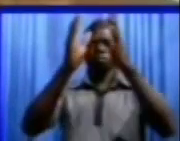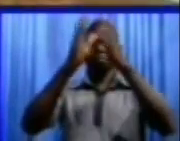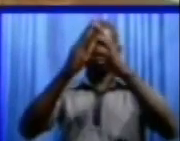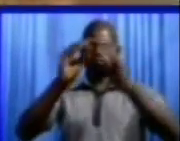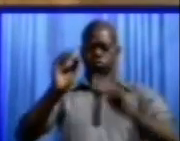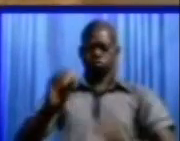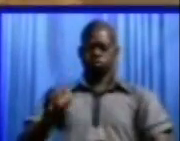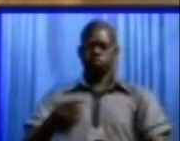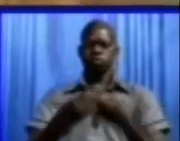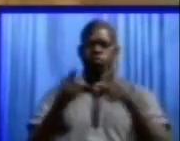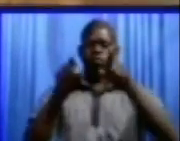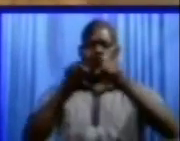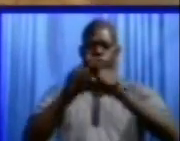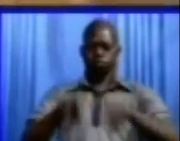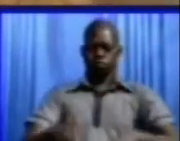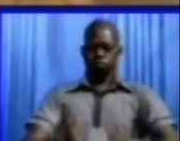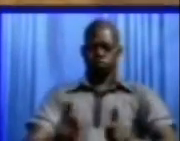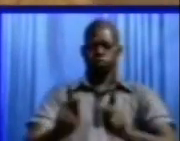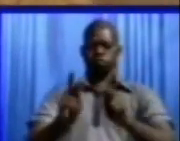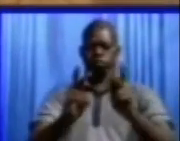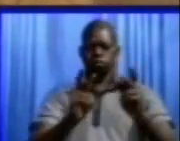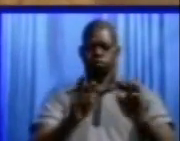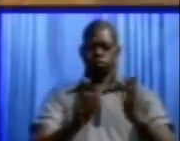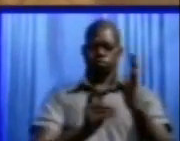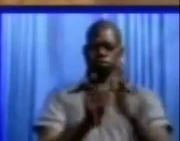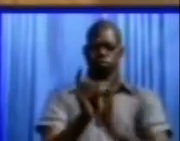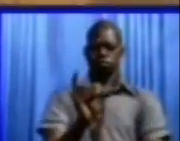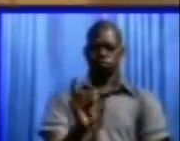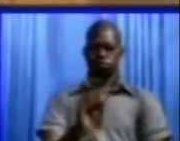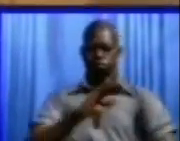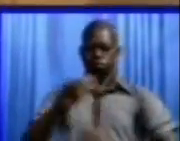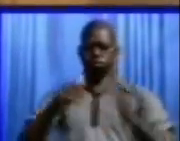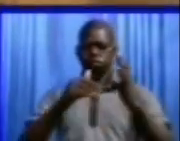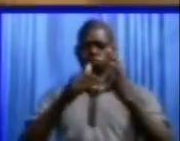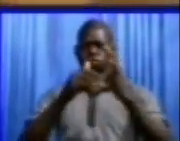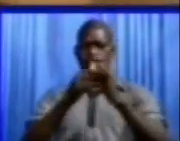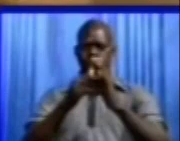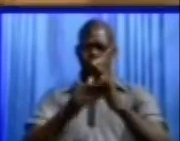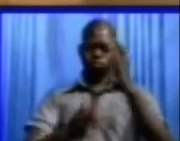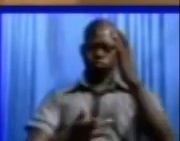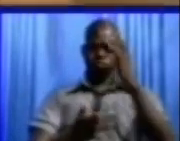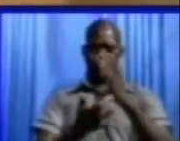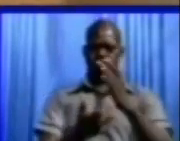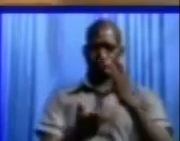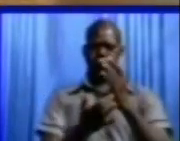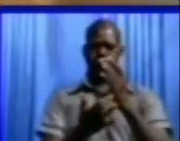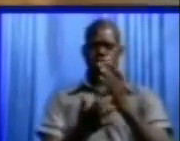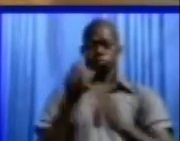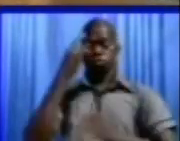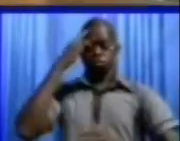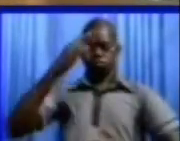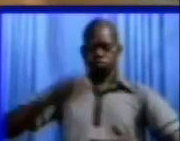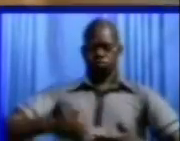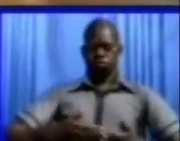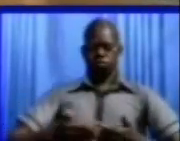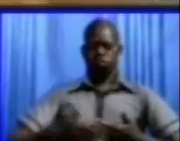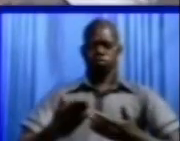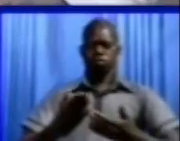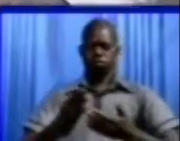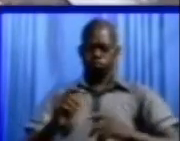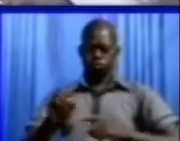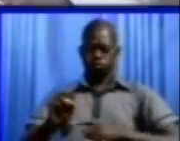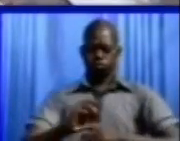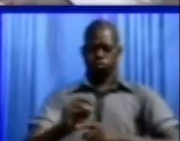aussi permettre en tout cas l'élargissement, l'extension du centre d'enfouissement technique, notamment pour faciliter en tout cas le